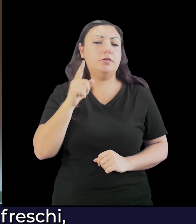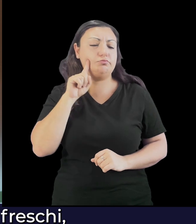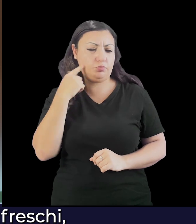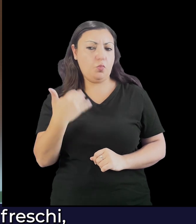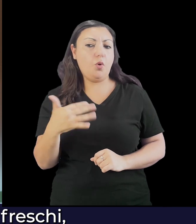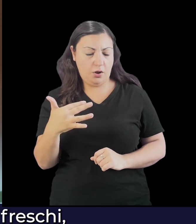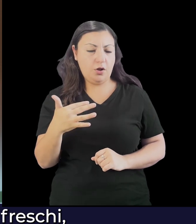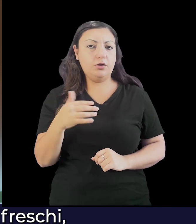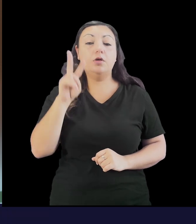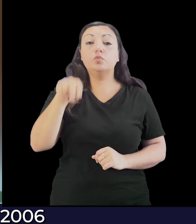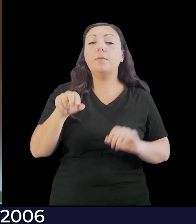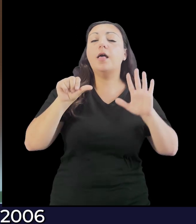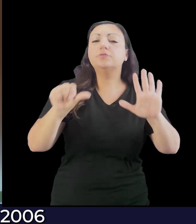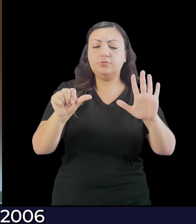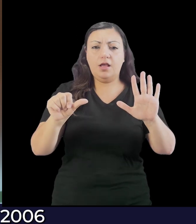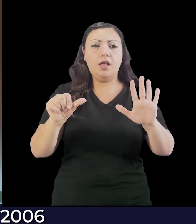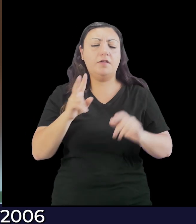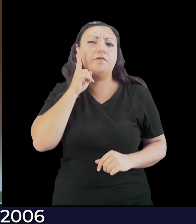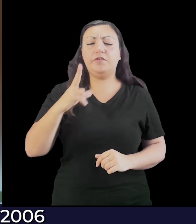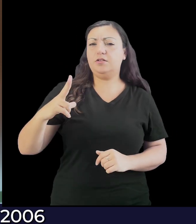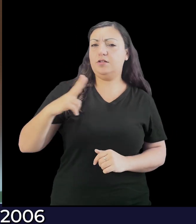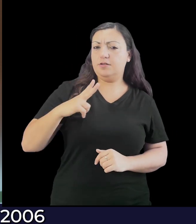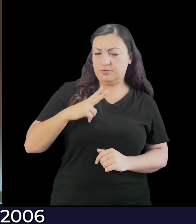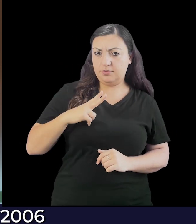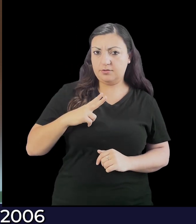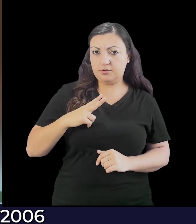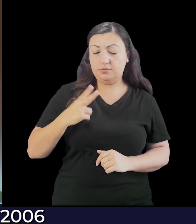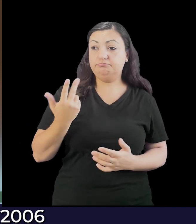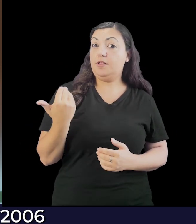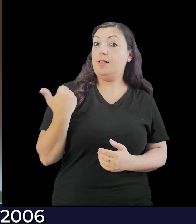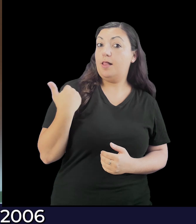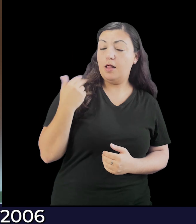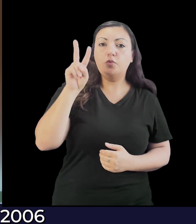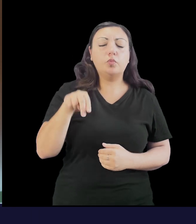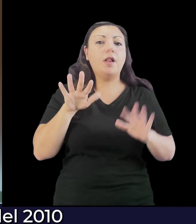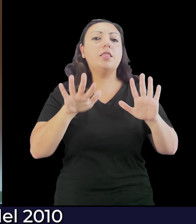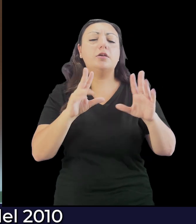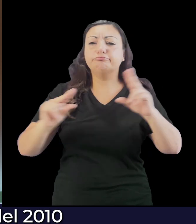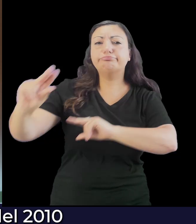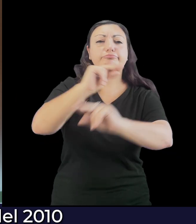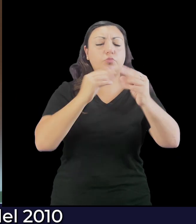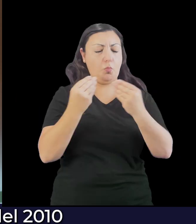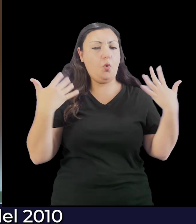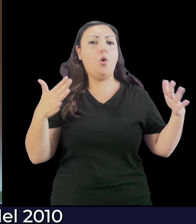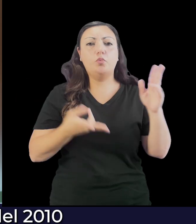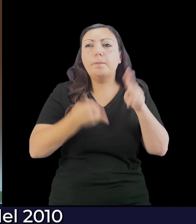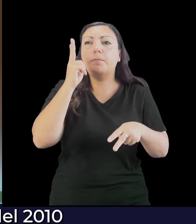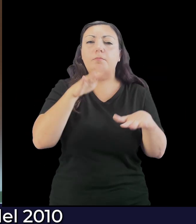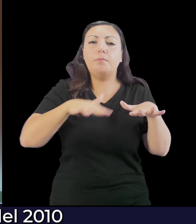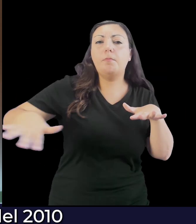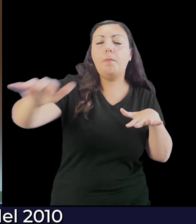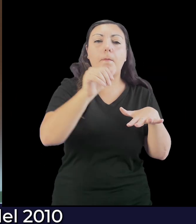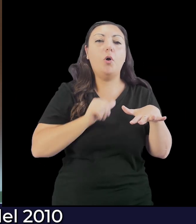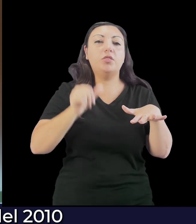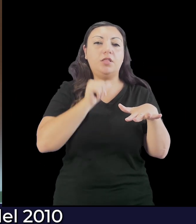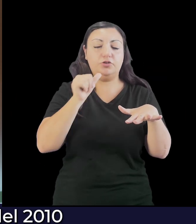2005 da consigliare se vi piacciono quelli un pochino più tonici e ricchi la 2006 nelle ultime sicuramente la 2010 è quella che